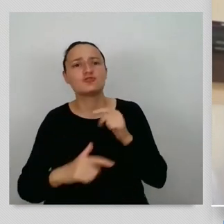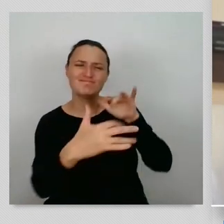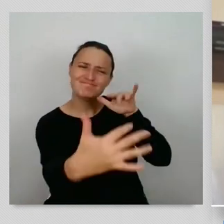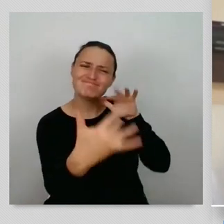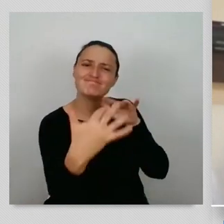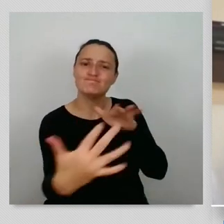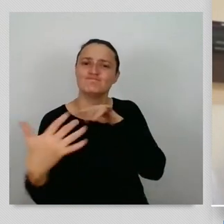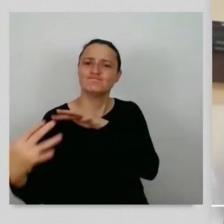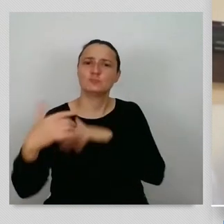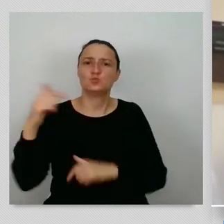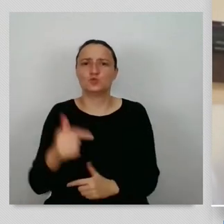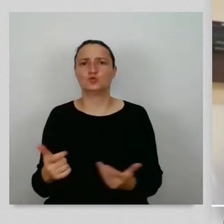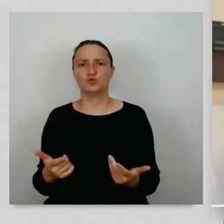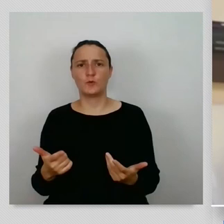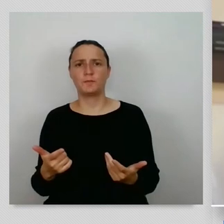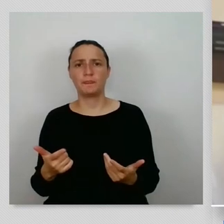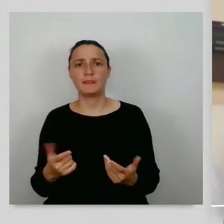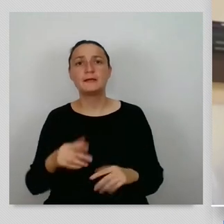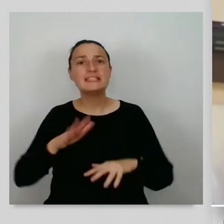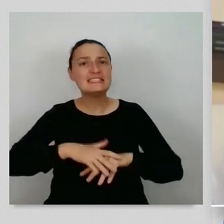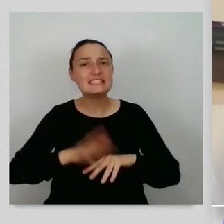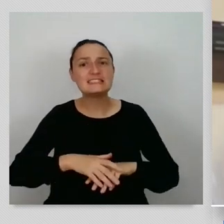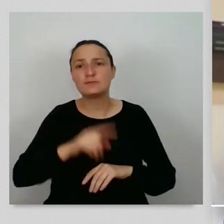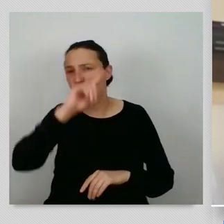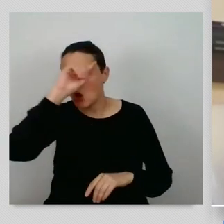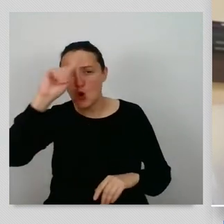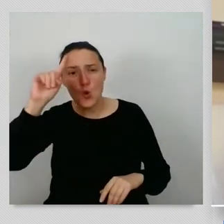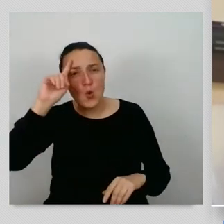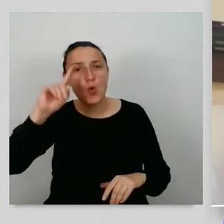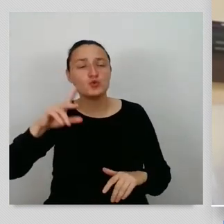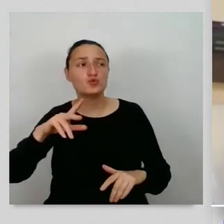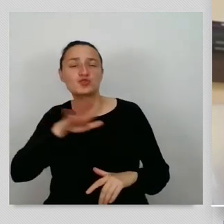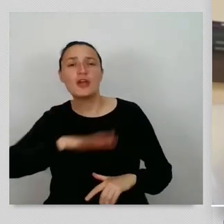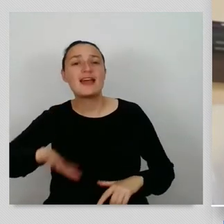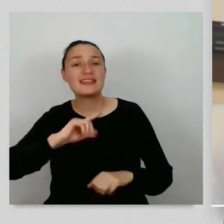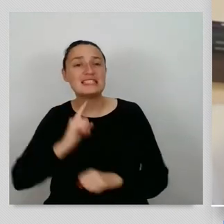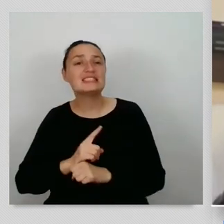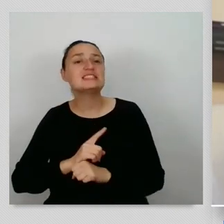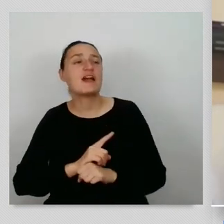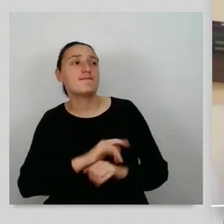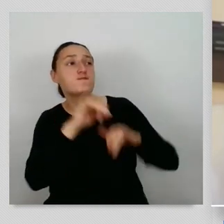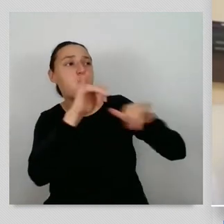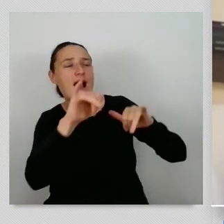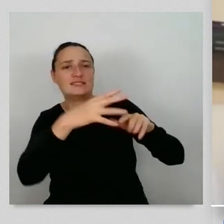taki system, gdzie ludzie włączają władzę w swoje decyzje, czyli jakby